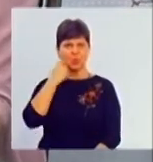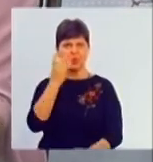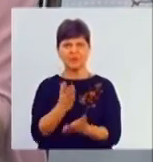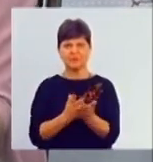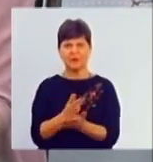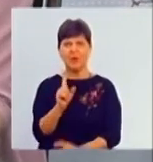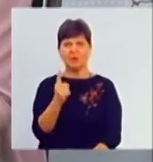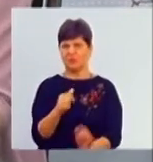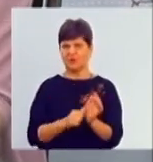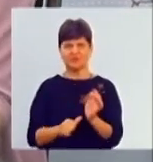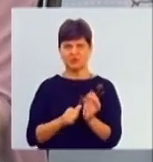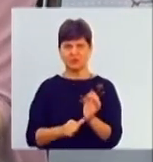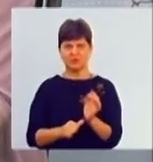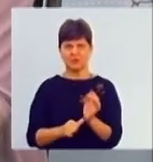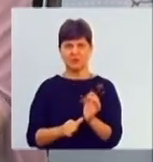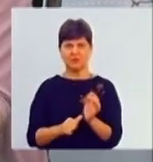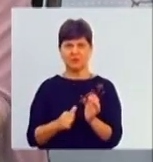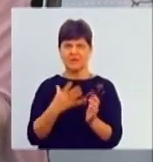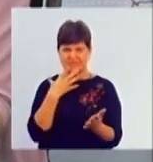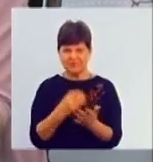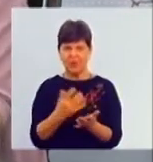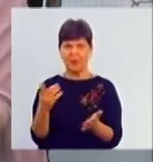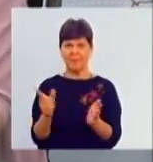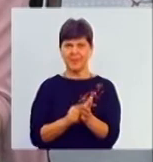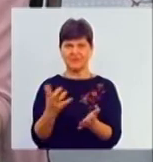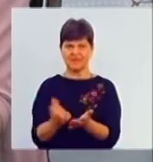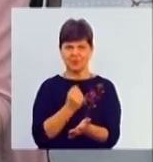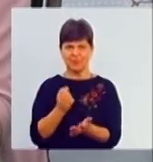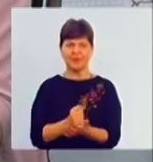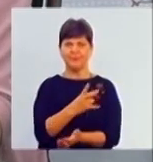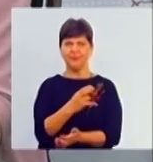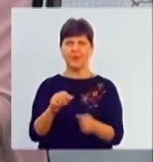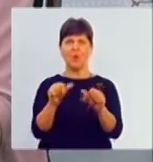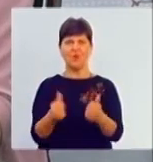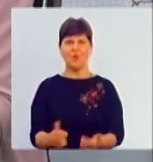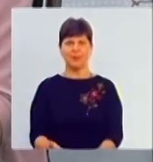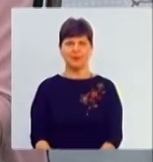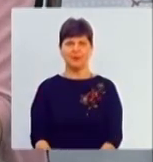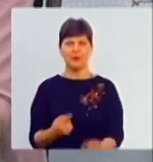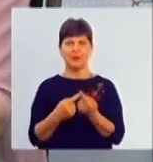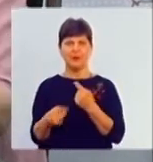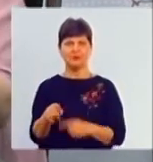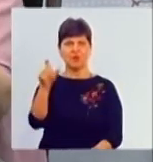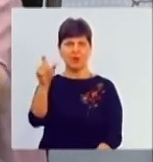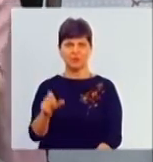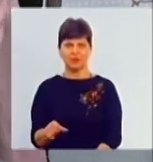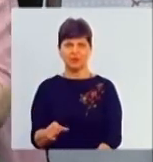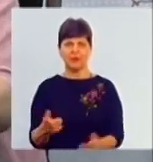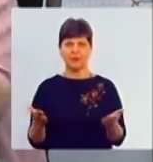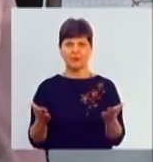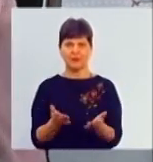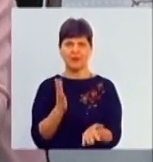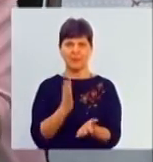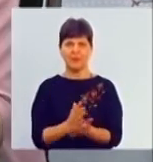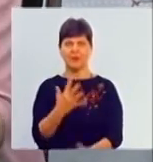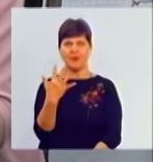60 років, заробивши свою пенсію, не оформити її? Інша людина, яка мала 5